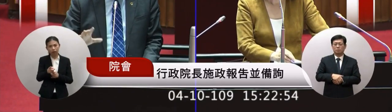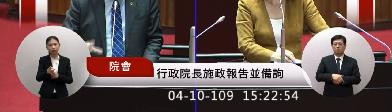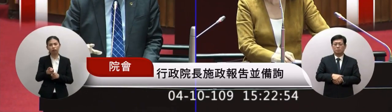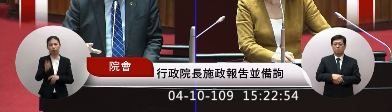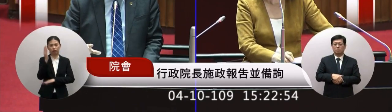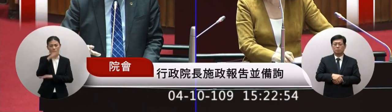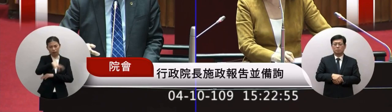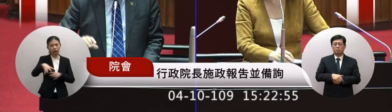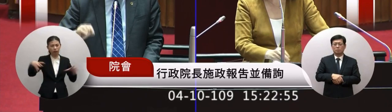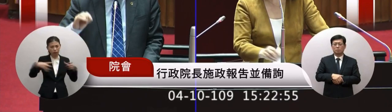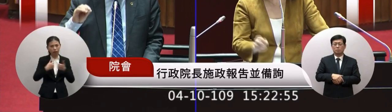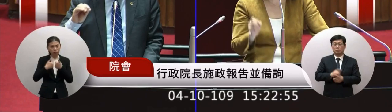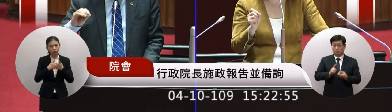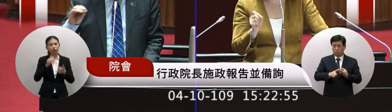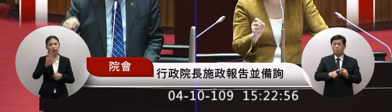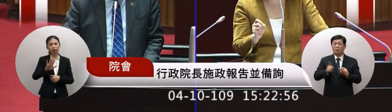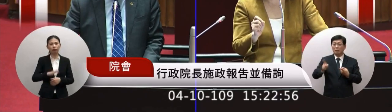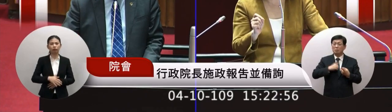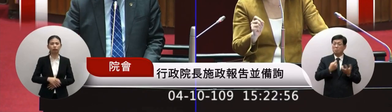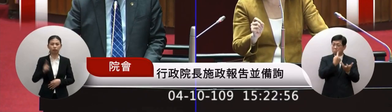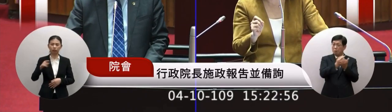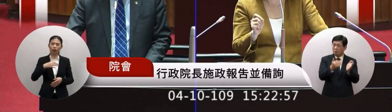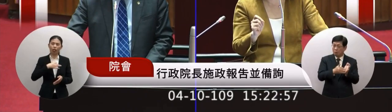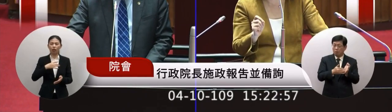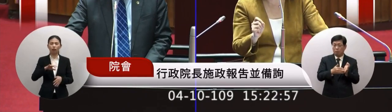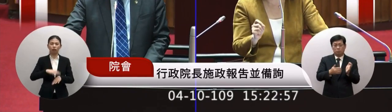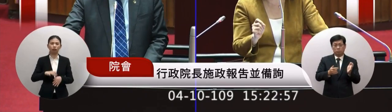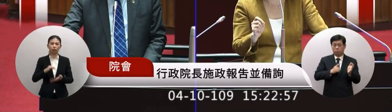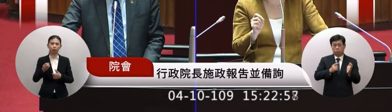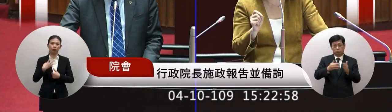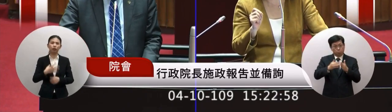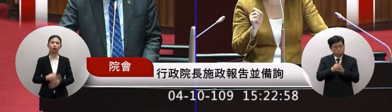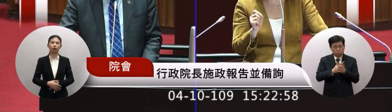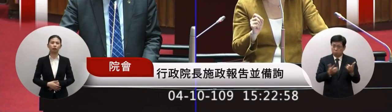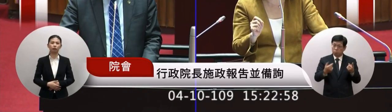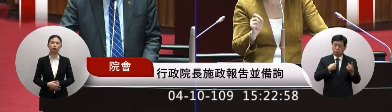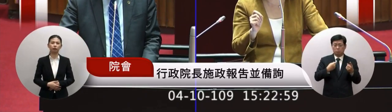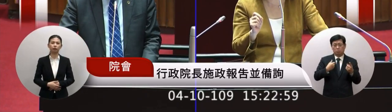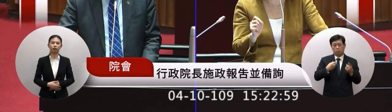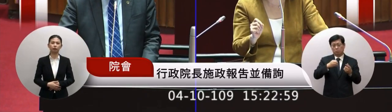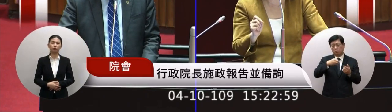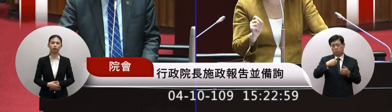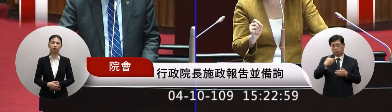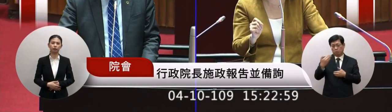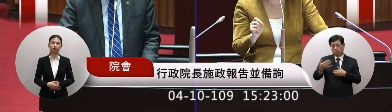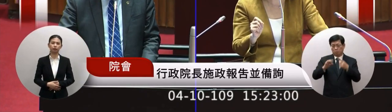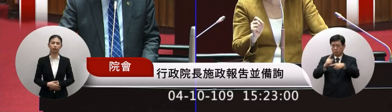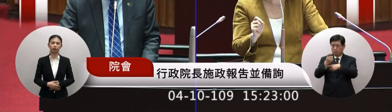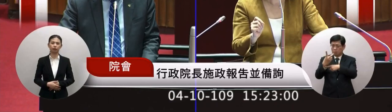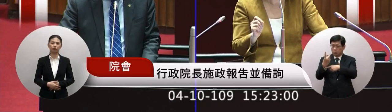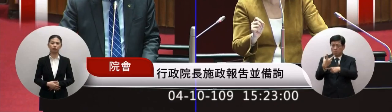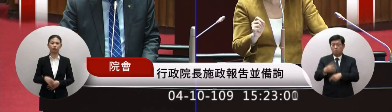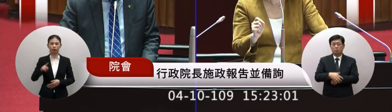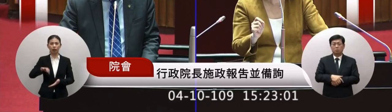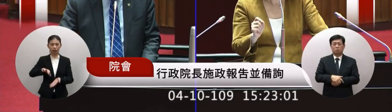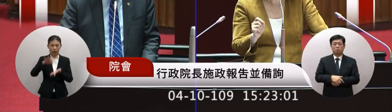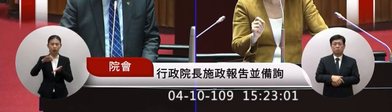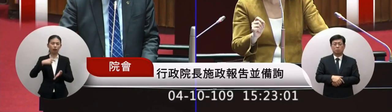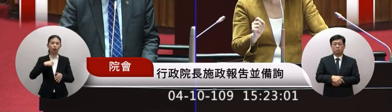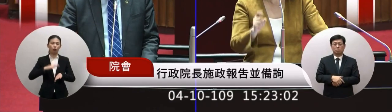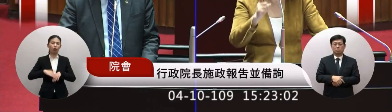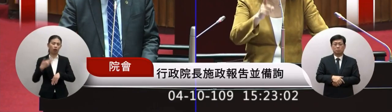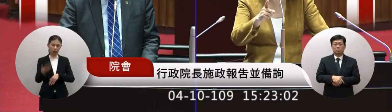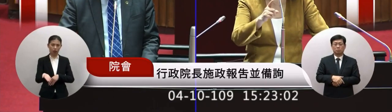参加我们的会议。 是，但是他参加。他的会议，他的需求，你只给他10几%。 他有提出，我们都会